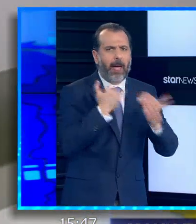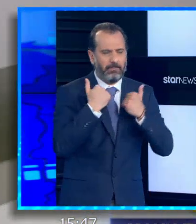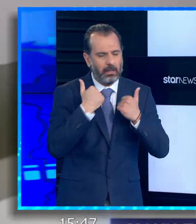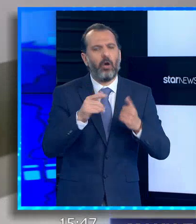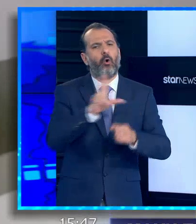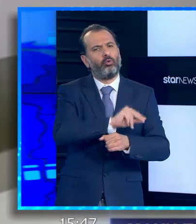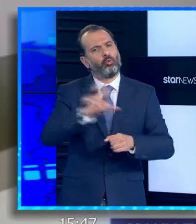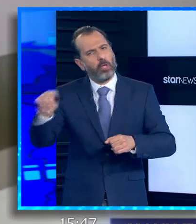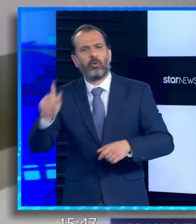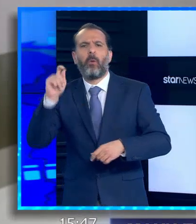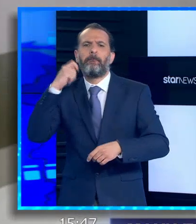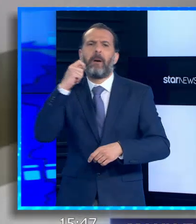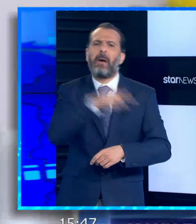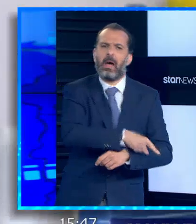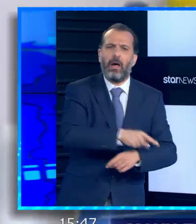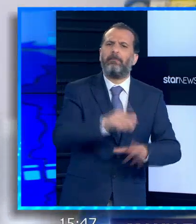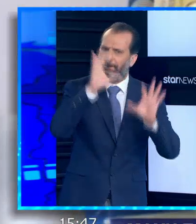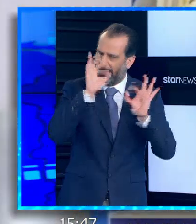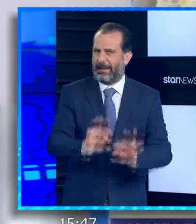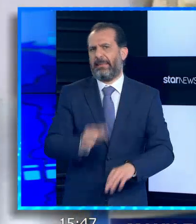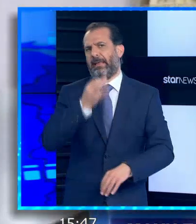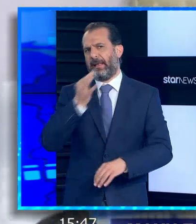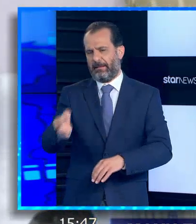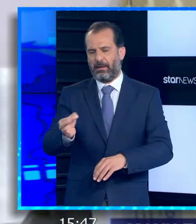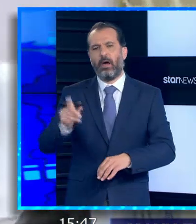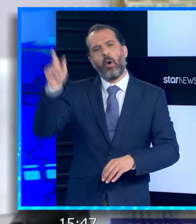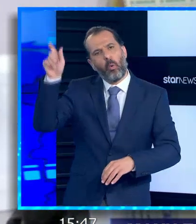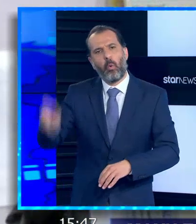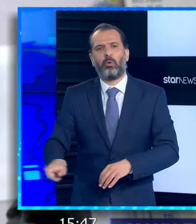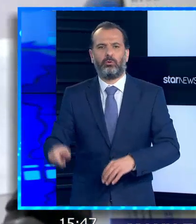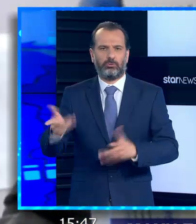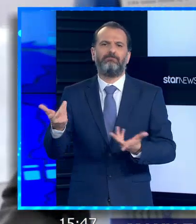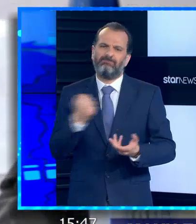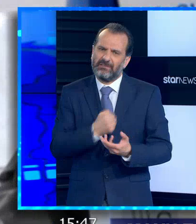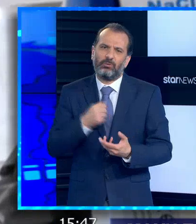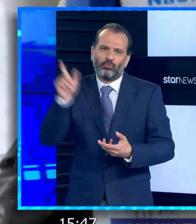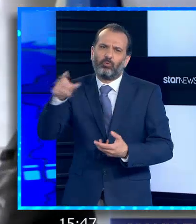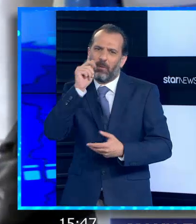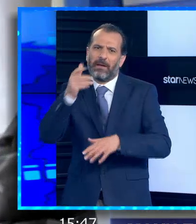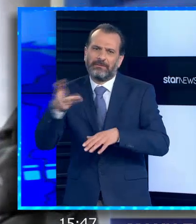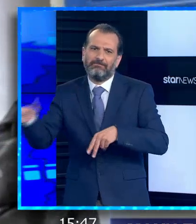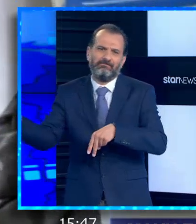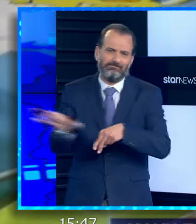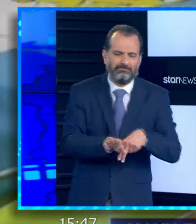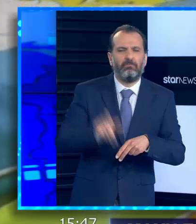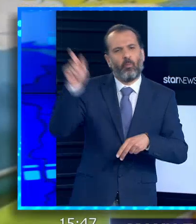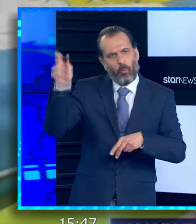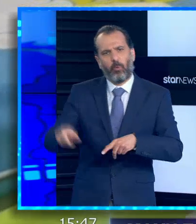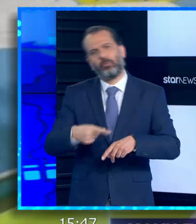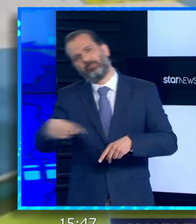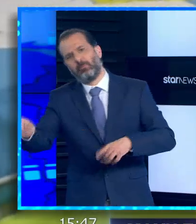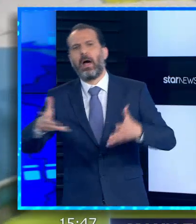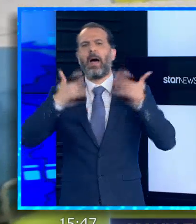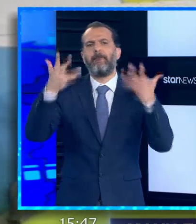αστυνομικούς και η σύζυγός του. Ο 47χρονος που έμελε να πρωταγωνιστεί στο τραγικό αυτό περιστατικό θα απολογηθεί τις επόμενες